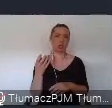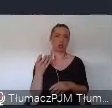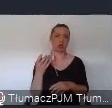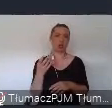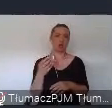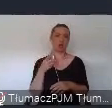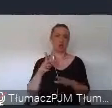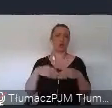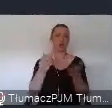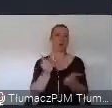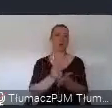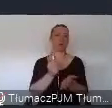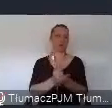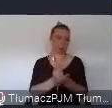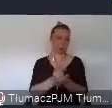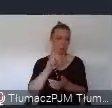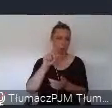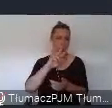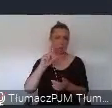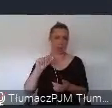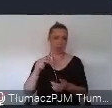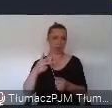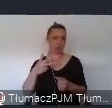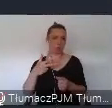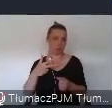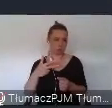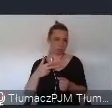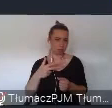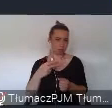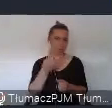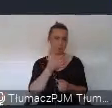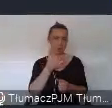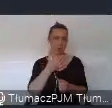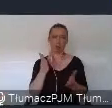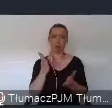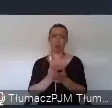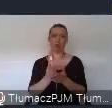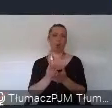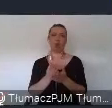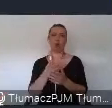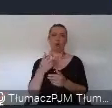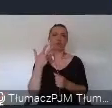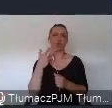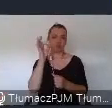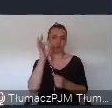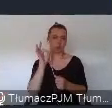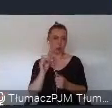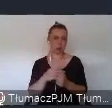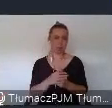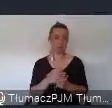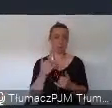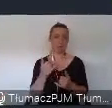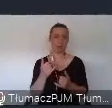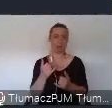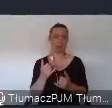które zawarte są w PKD 35.1 i 35.3, jest niewielki, bo blisko 3%. Więc jakbyśmy w skalach przedsięwzięć, które mamy